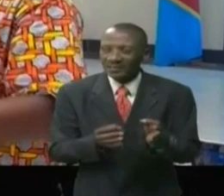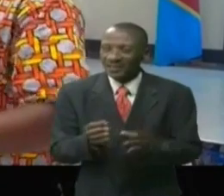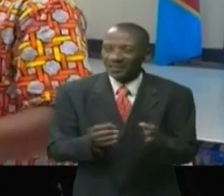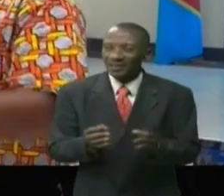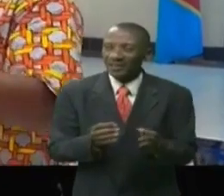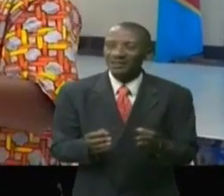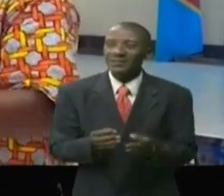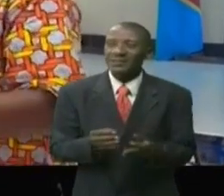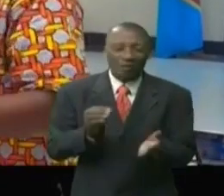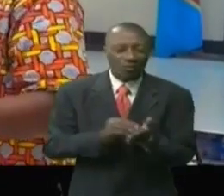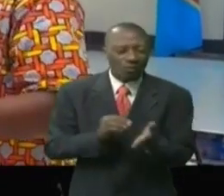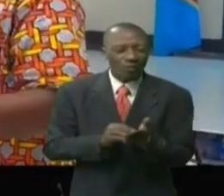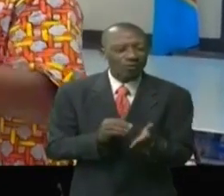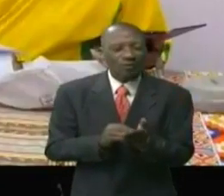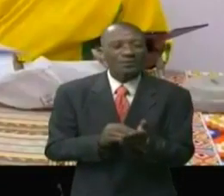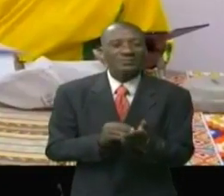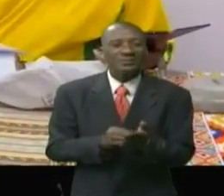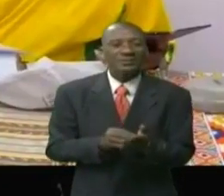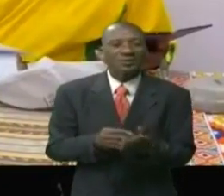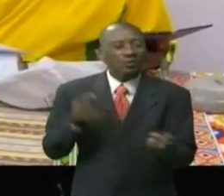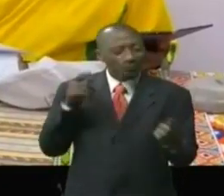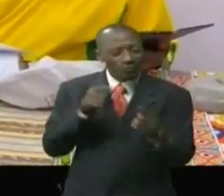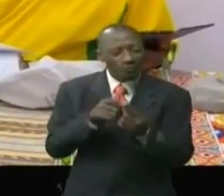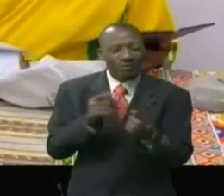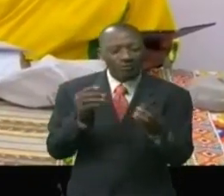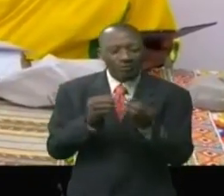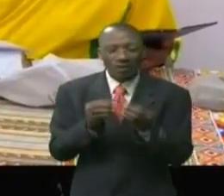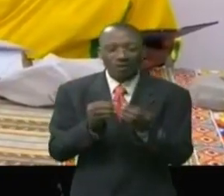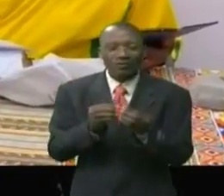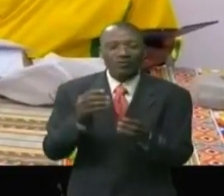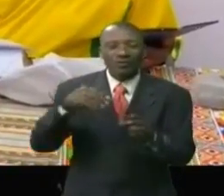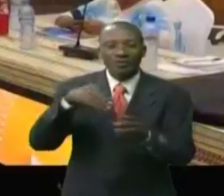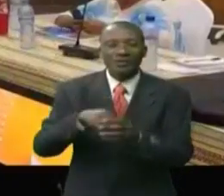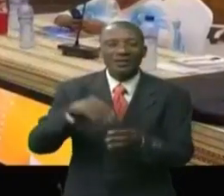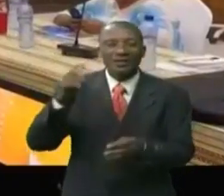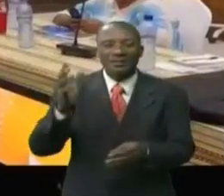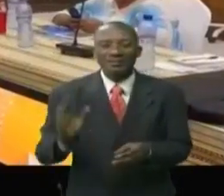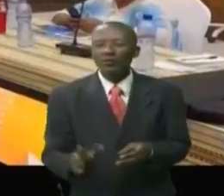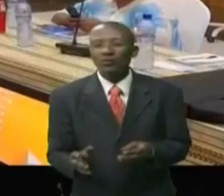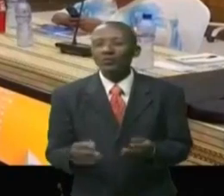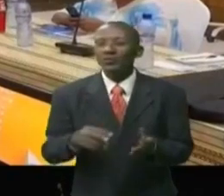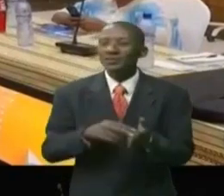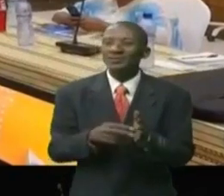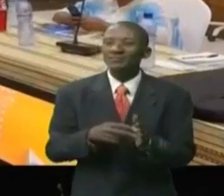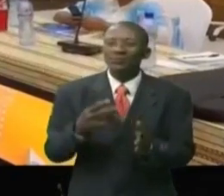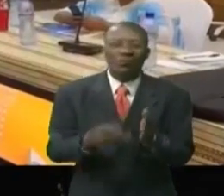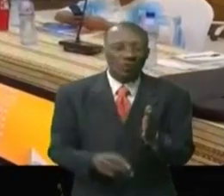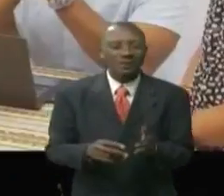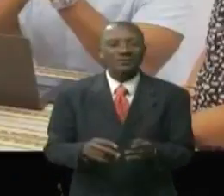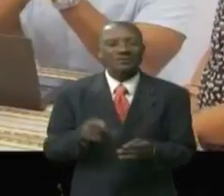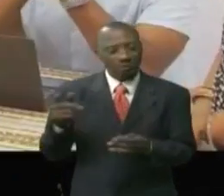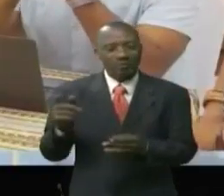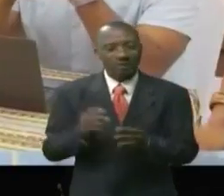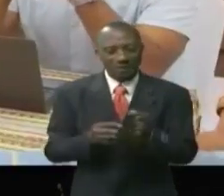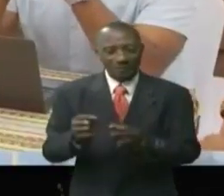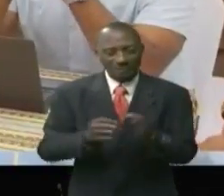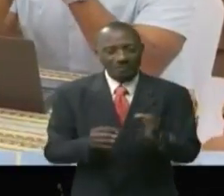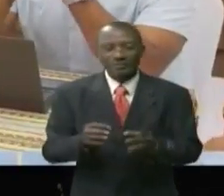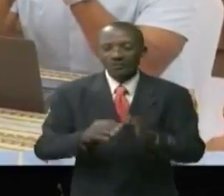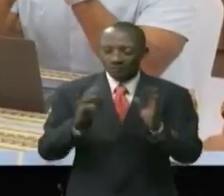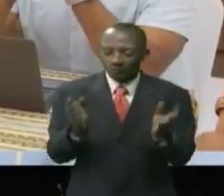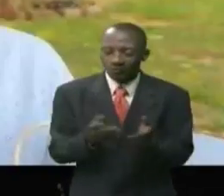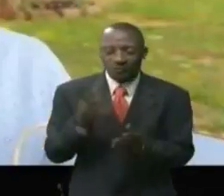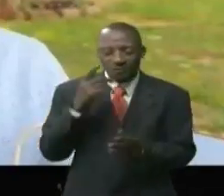réflection des gaz à effet de serre avant que le responsable des laboratoires ne PL sur l'innovation pour le développement pour être